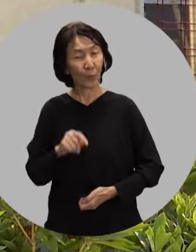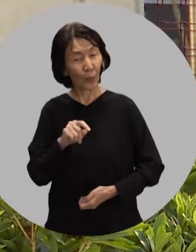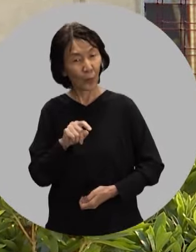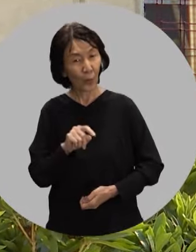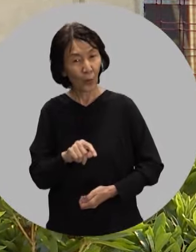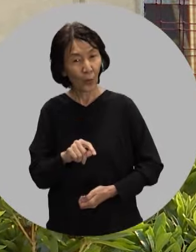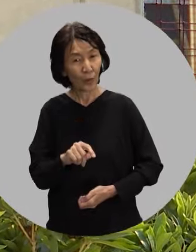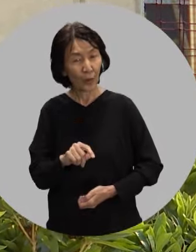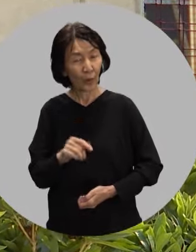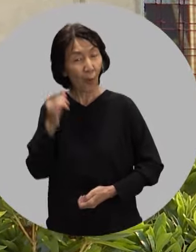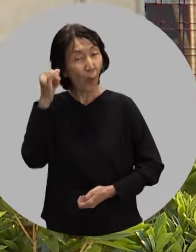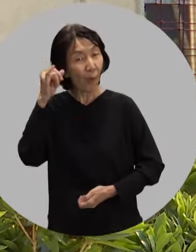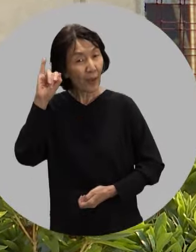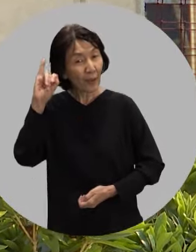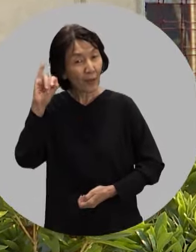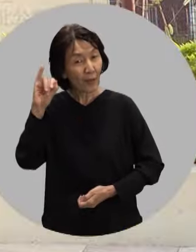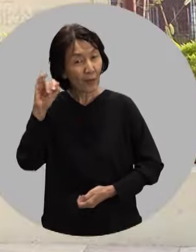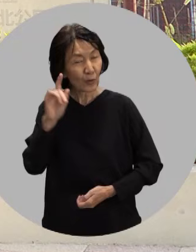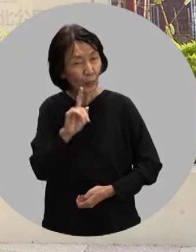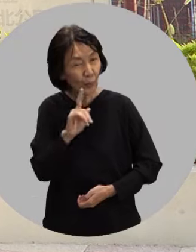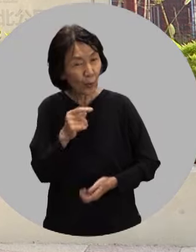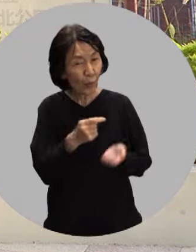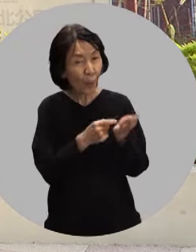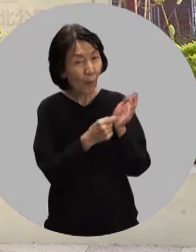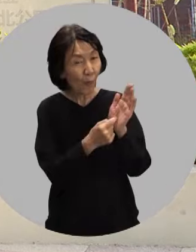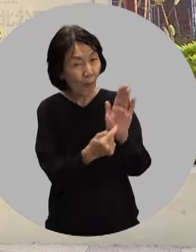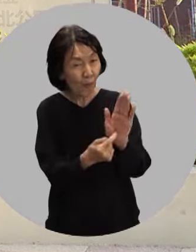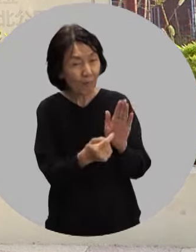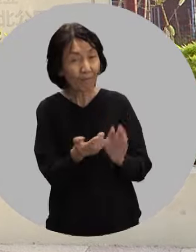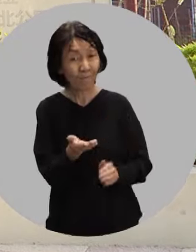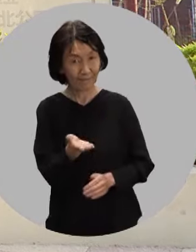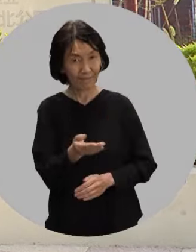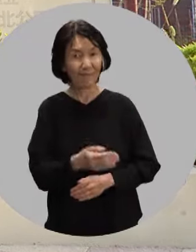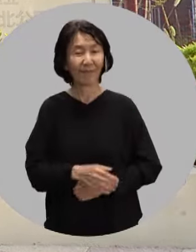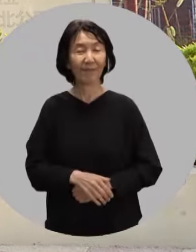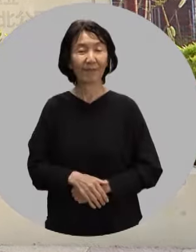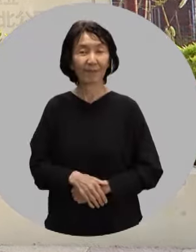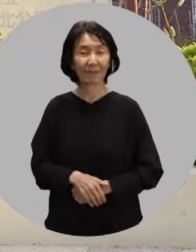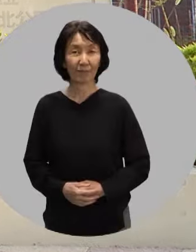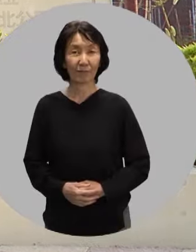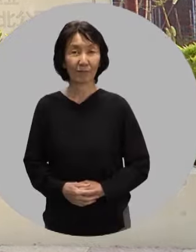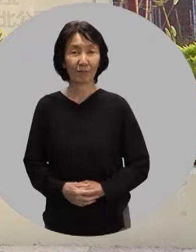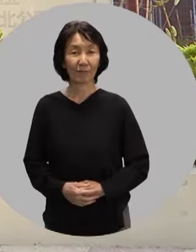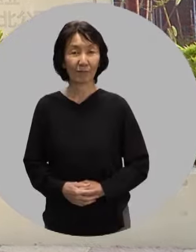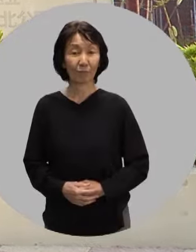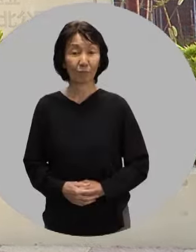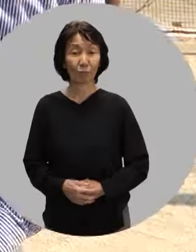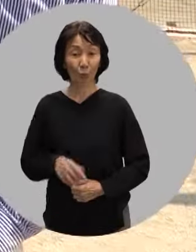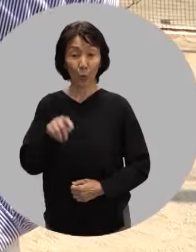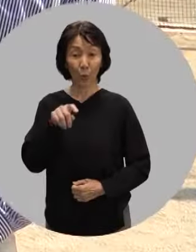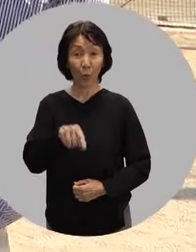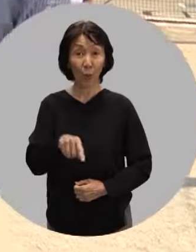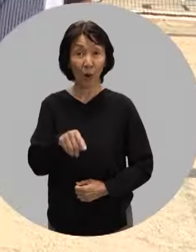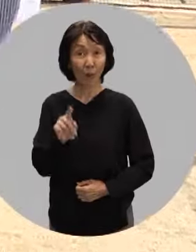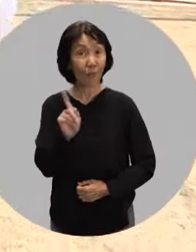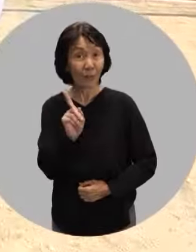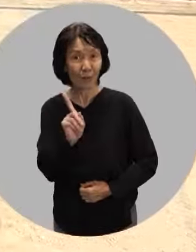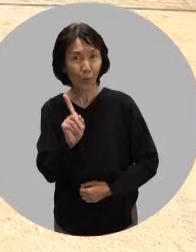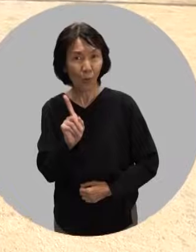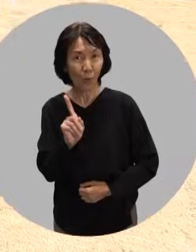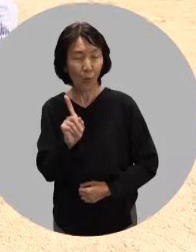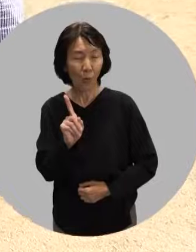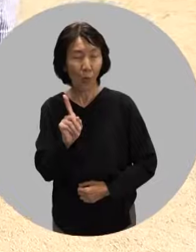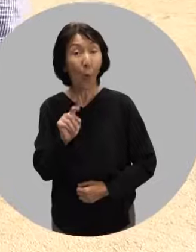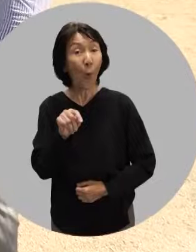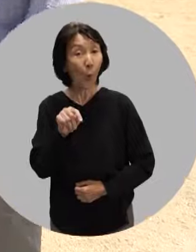完成した公園には、ワークショップでの声がどのように生かされているのでしょうか。 こちらは何のスペ